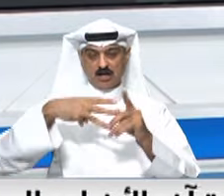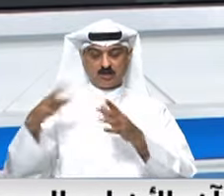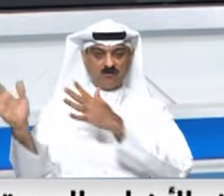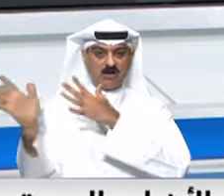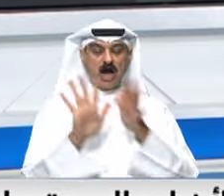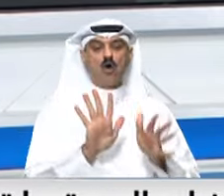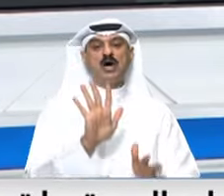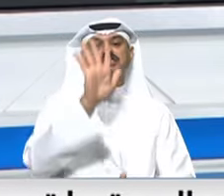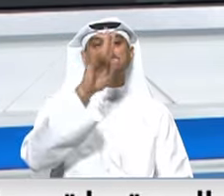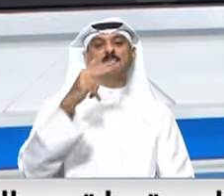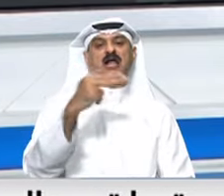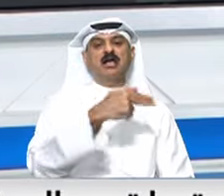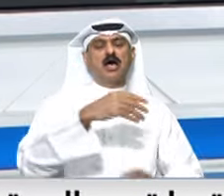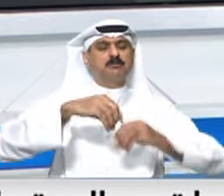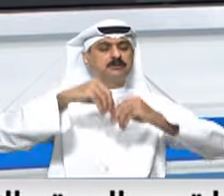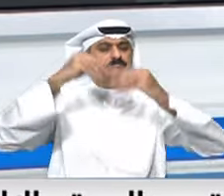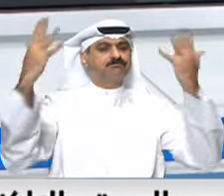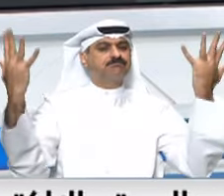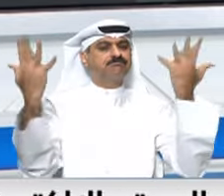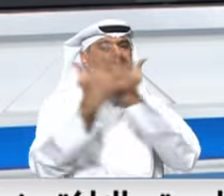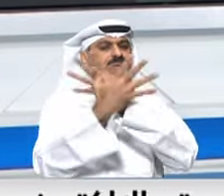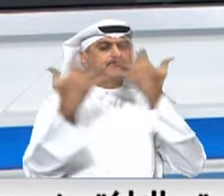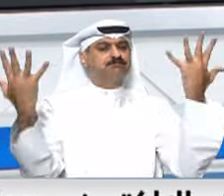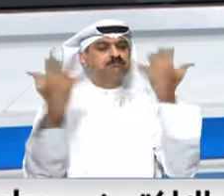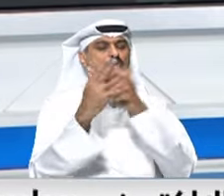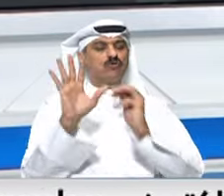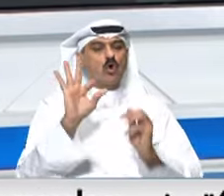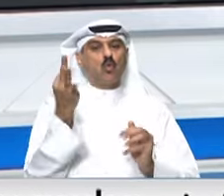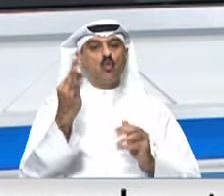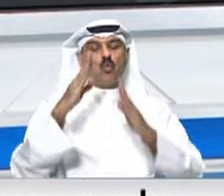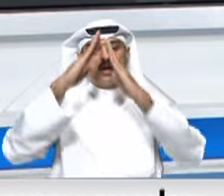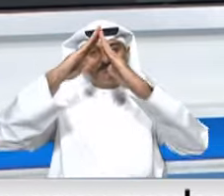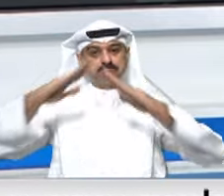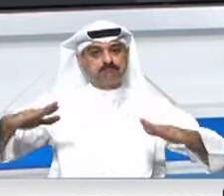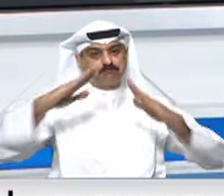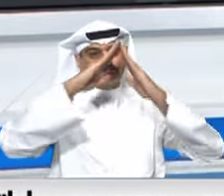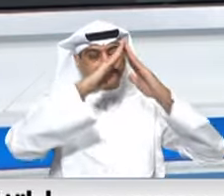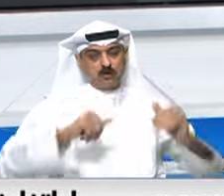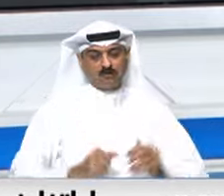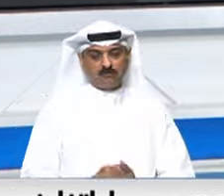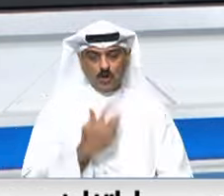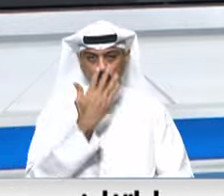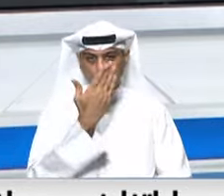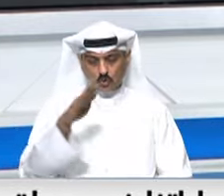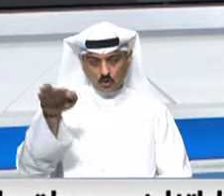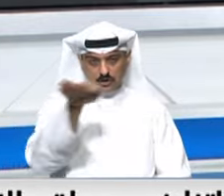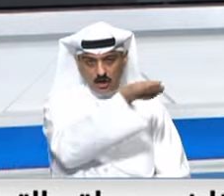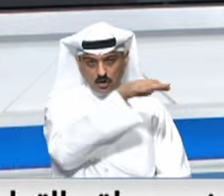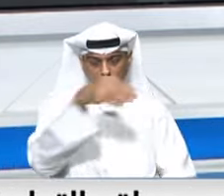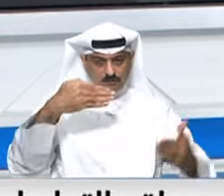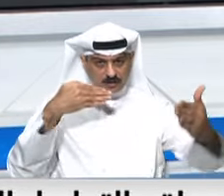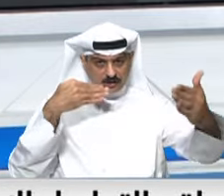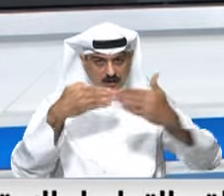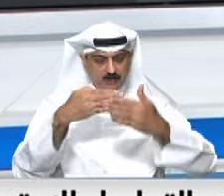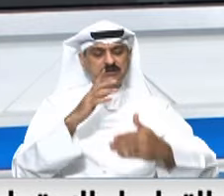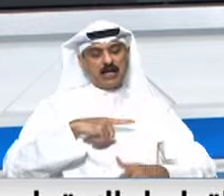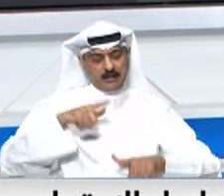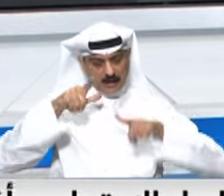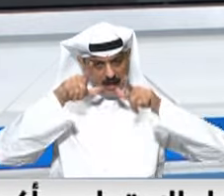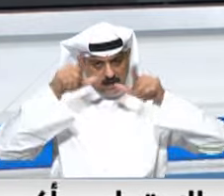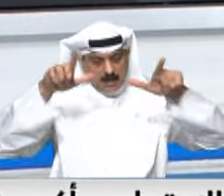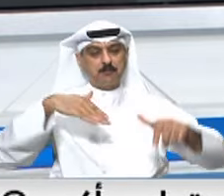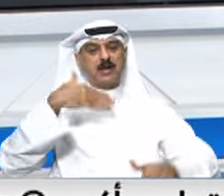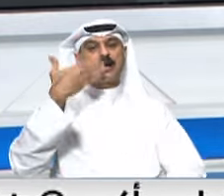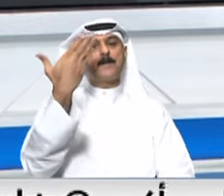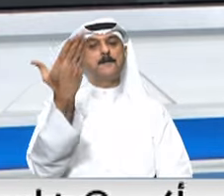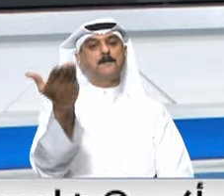52 فرص لغبار مثار على المناطق الصحراويه والمكشوفه وقد تتراجع الرؤيه الافقيه في بعض المناطق راح نوافيكم معلومات اكثر عن